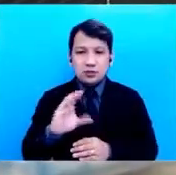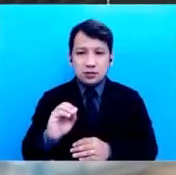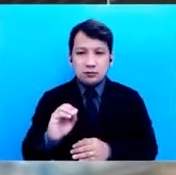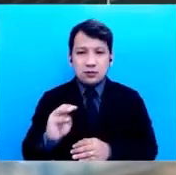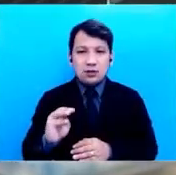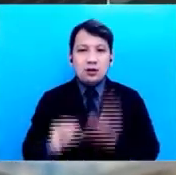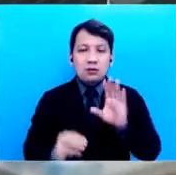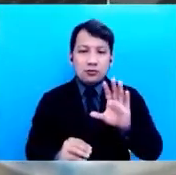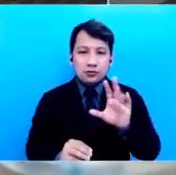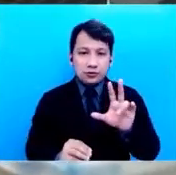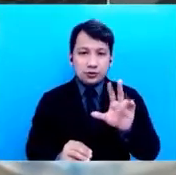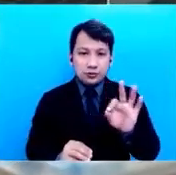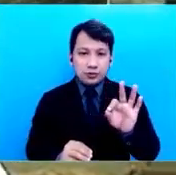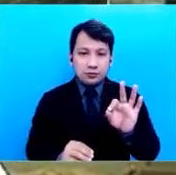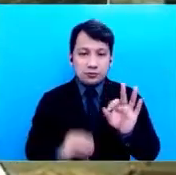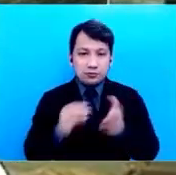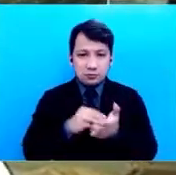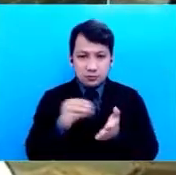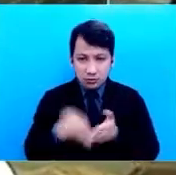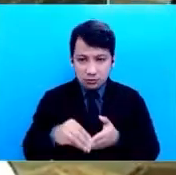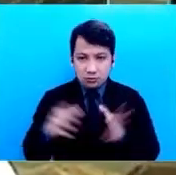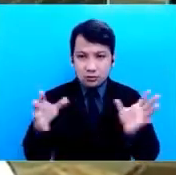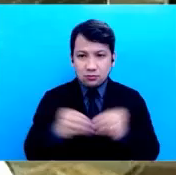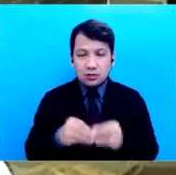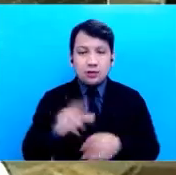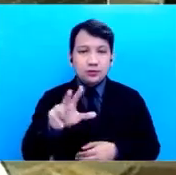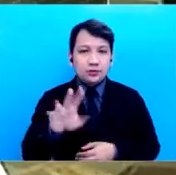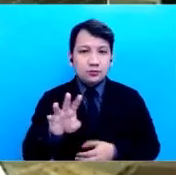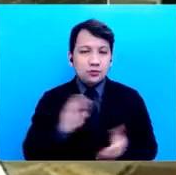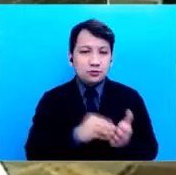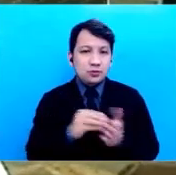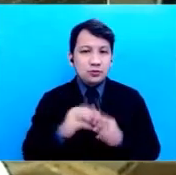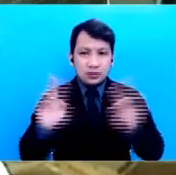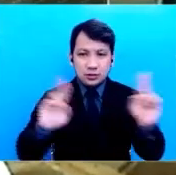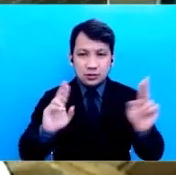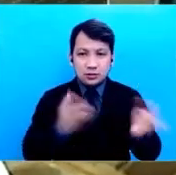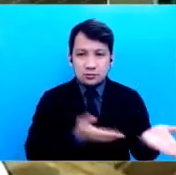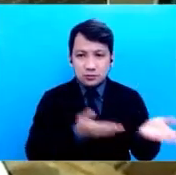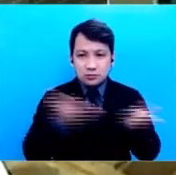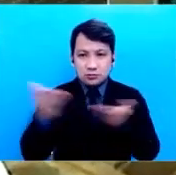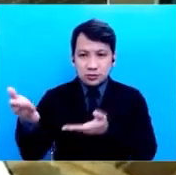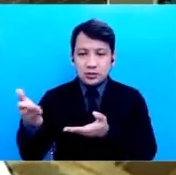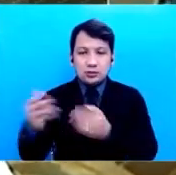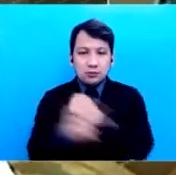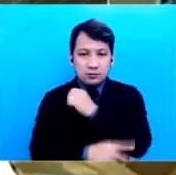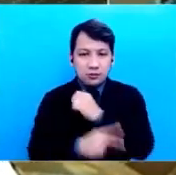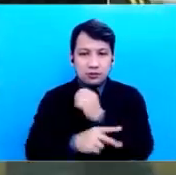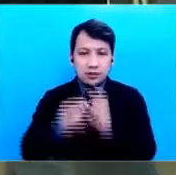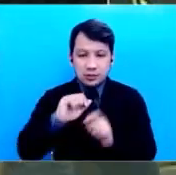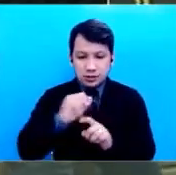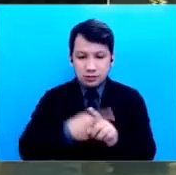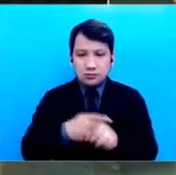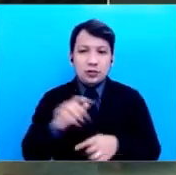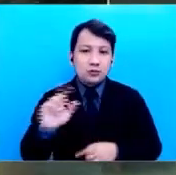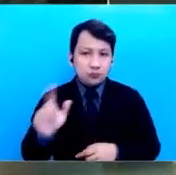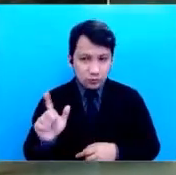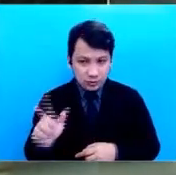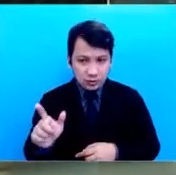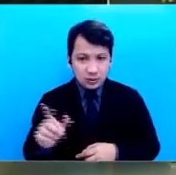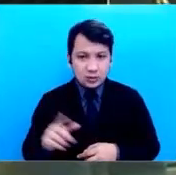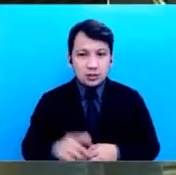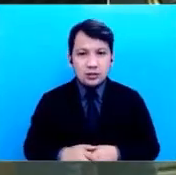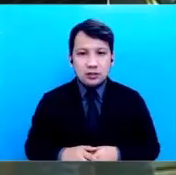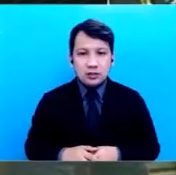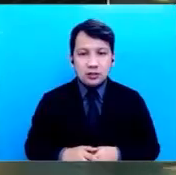million na naimprintang balota, 34 million dito ang handa ng ibiyahe sa iba't ibang probinsya simula April 20. Mahigit 5 milyong